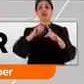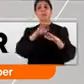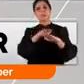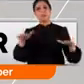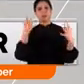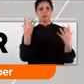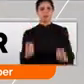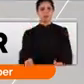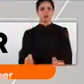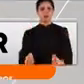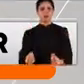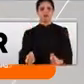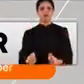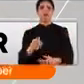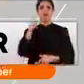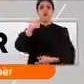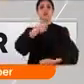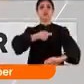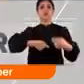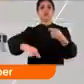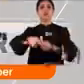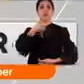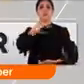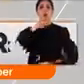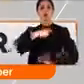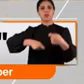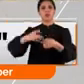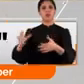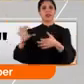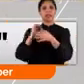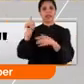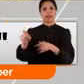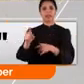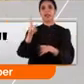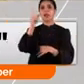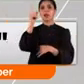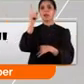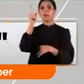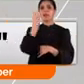kapatıyor. İhracatta geçen ay sonu itibariyle yıllık